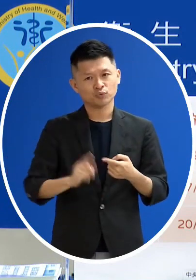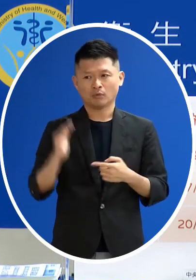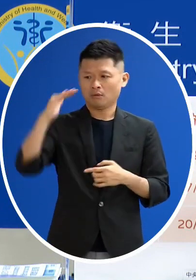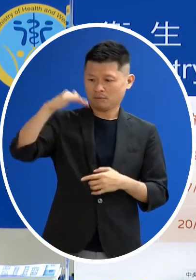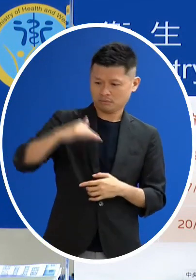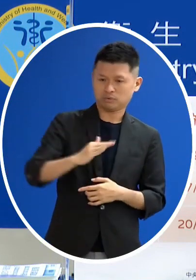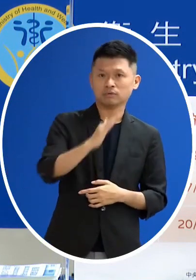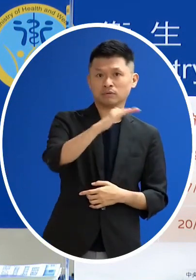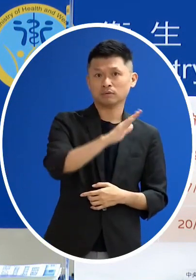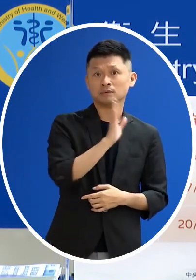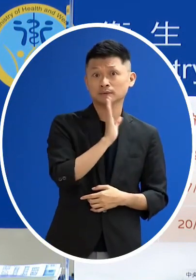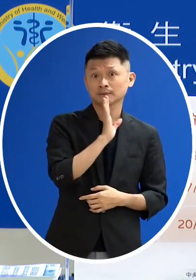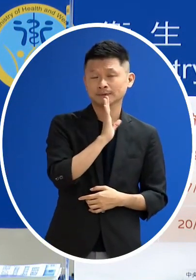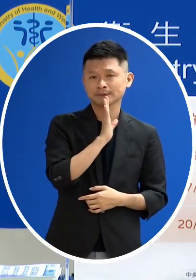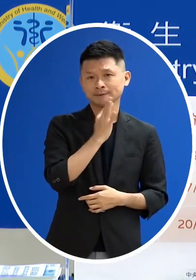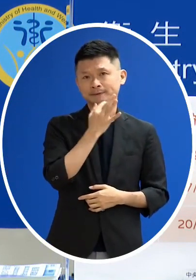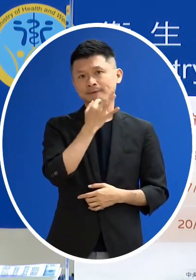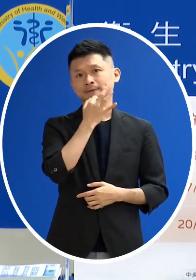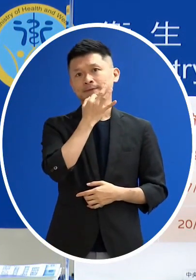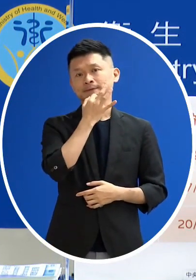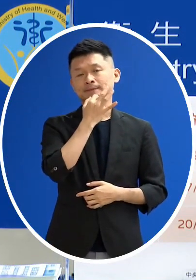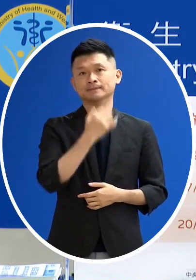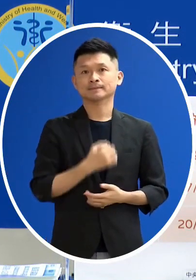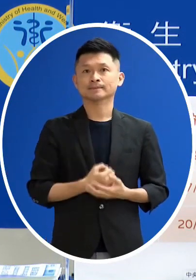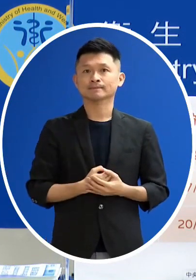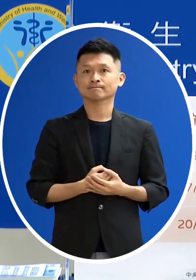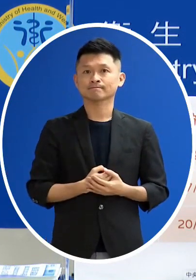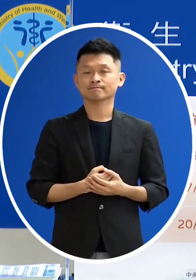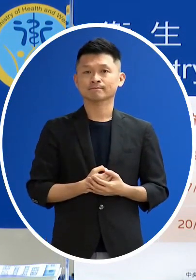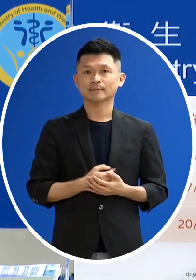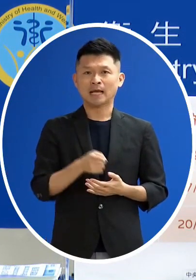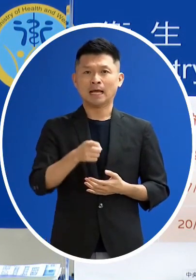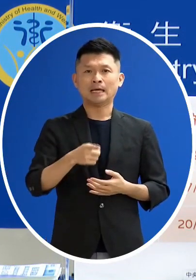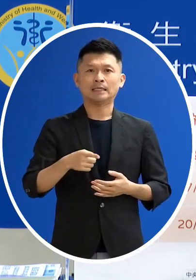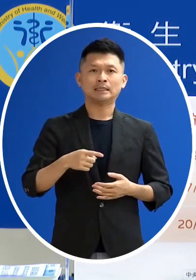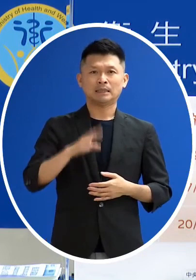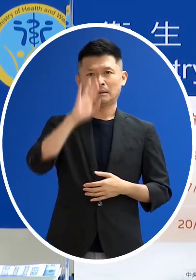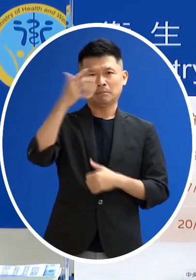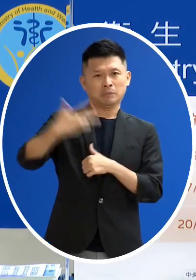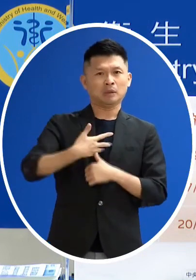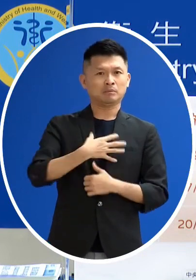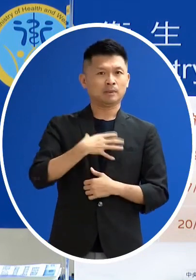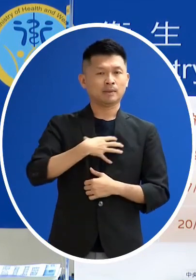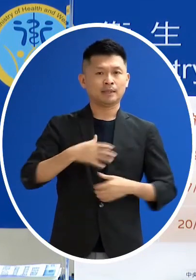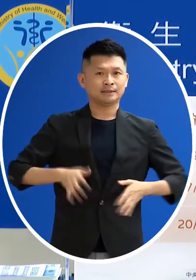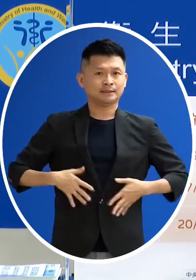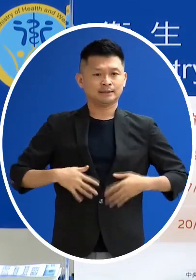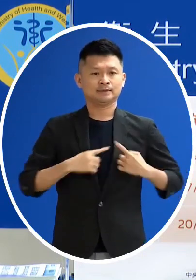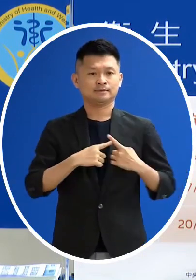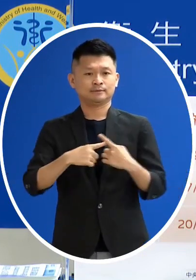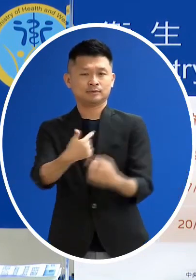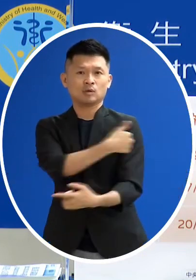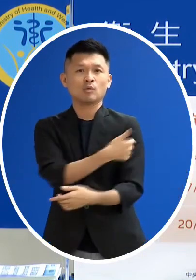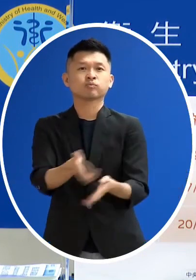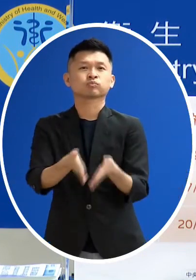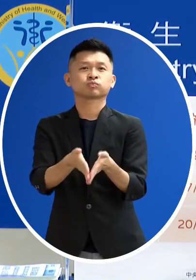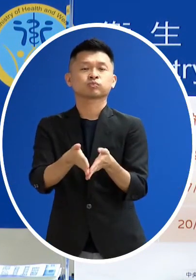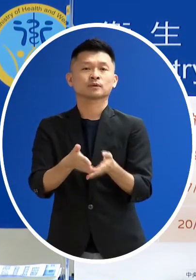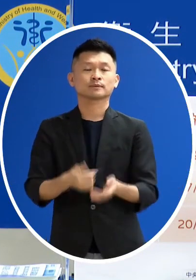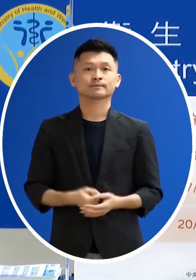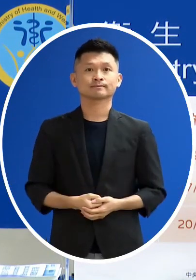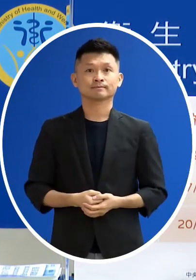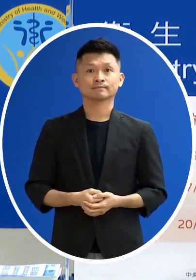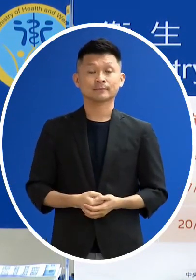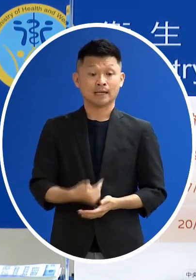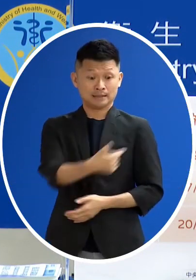那就也急着想要出来赶快接受疫苗的注射哈。那接受疫苗注射当然